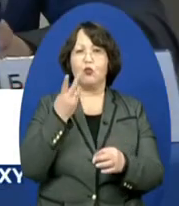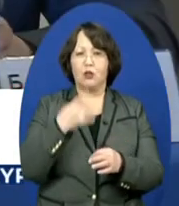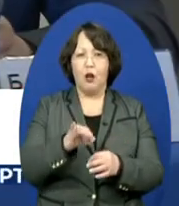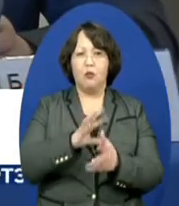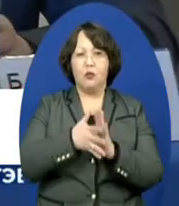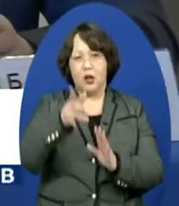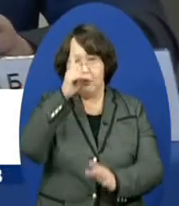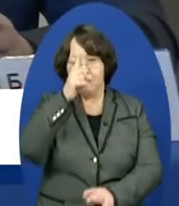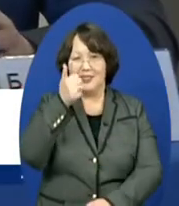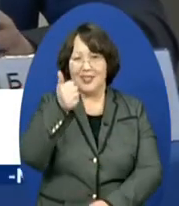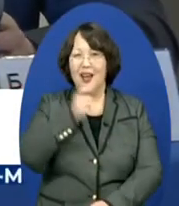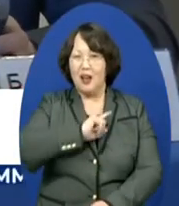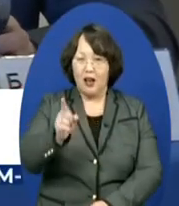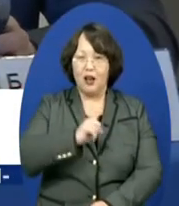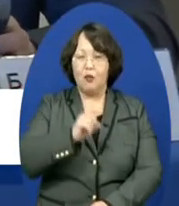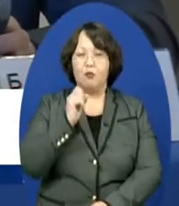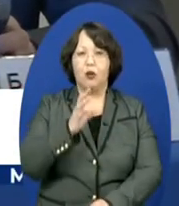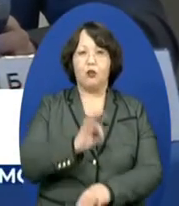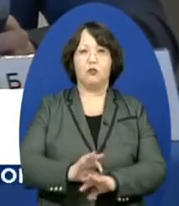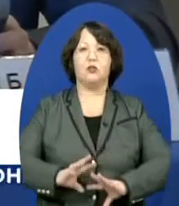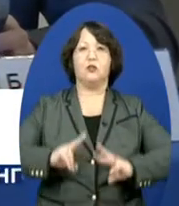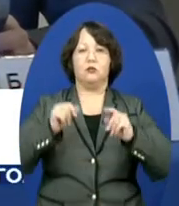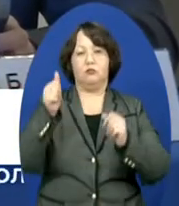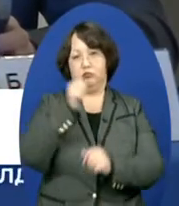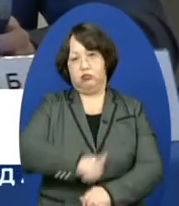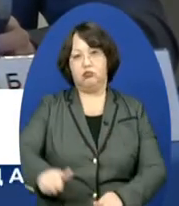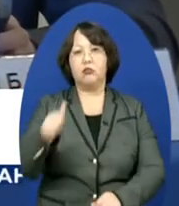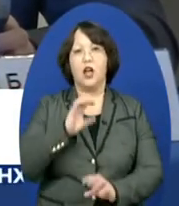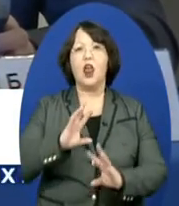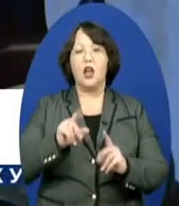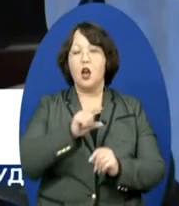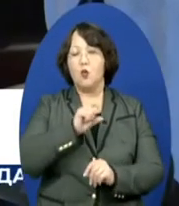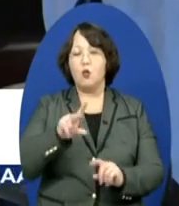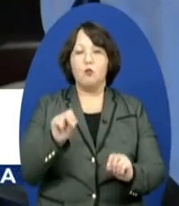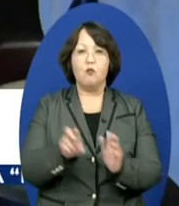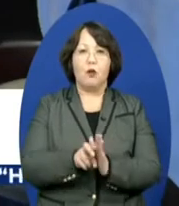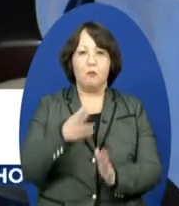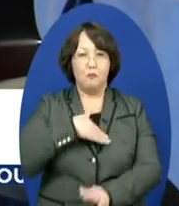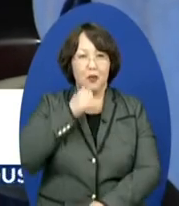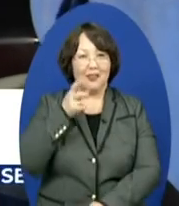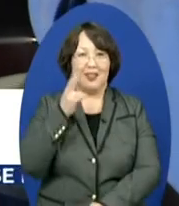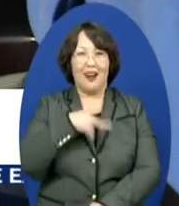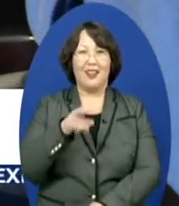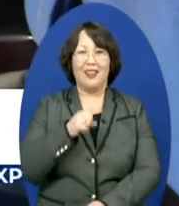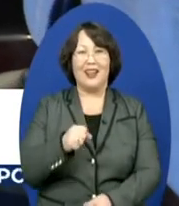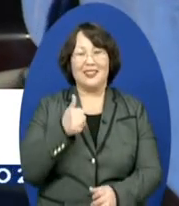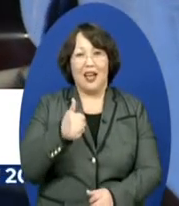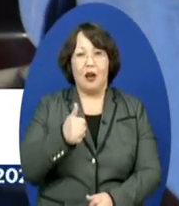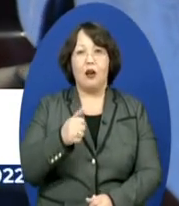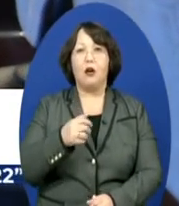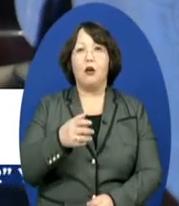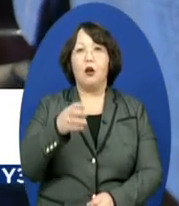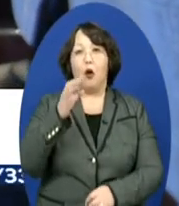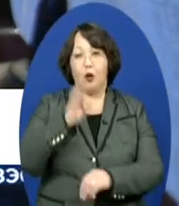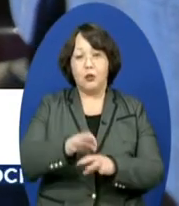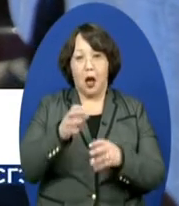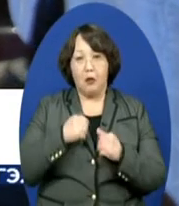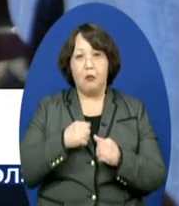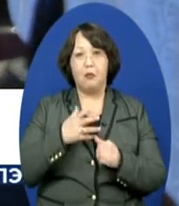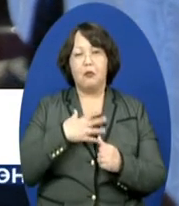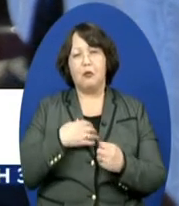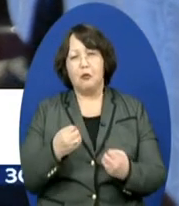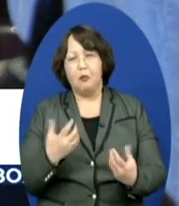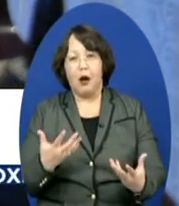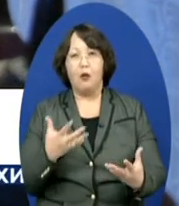эмчилгээгээ тогтмол сайн хийж чадвал бүрэн эмчлэгддэг юм а. Дархлаа сайтай хүн бол туссан ч гэсэн өөрт зөвөргүй өрөөлд тараахгүй